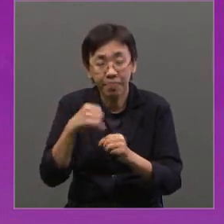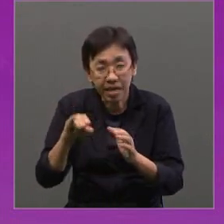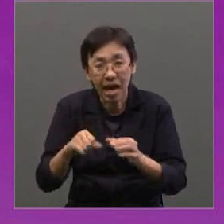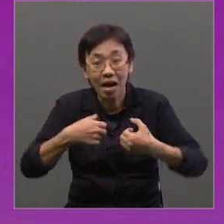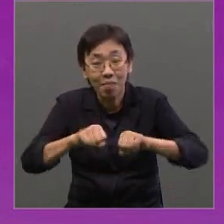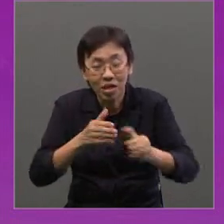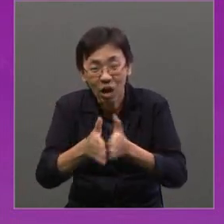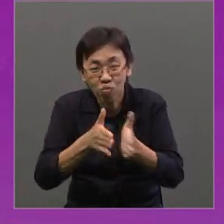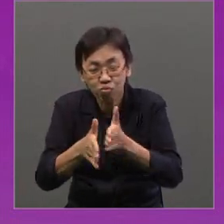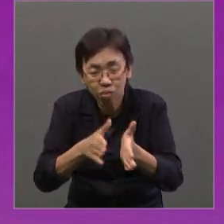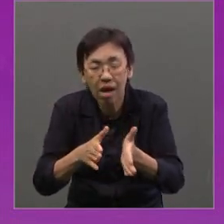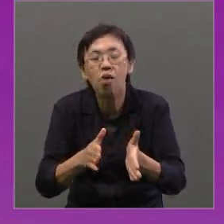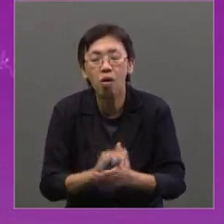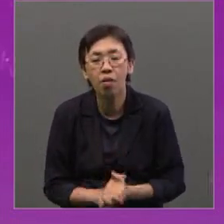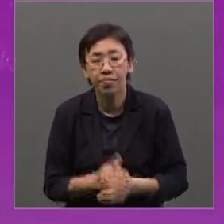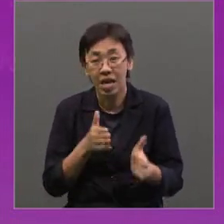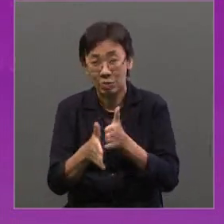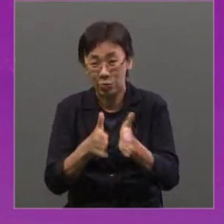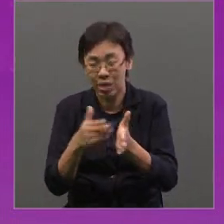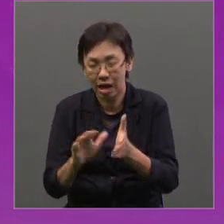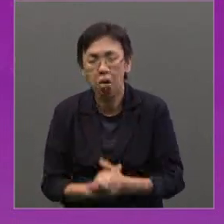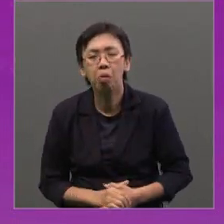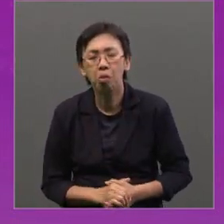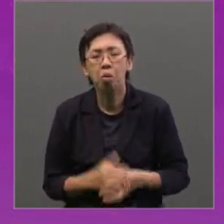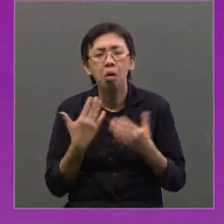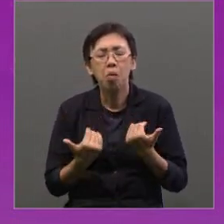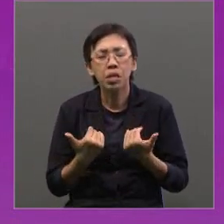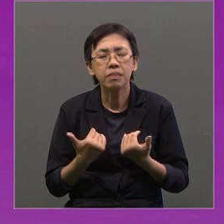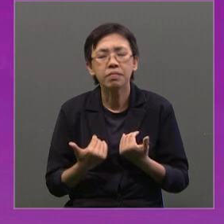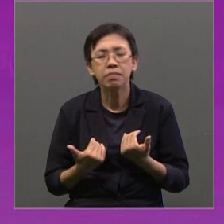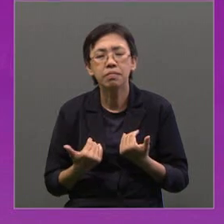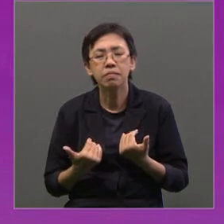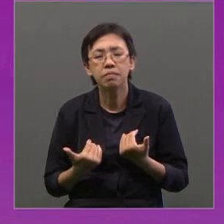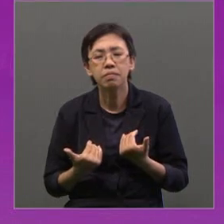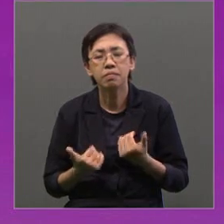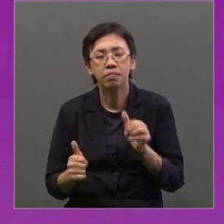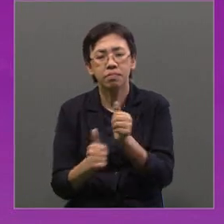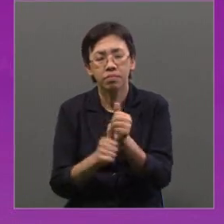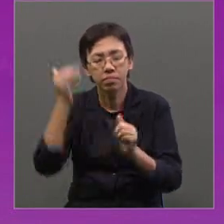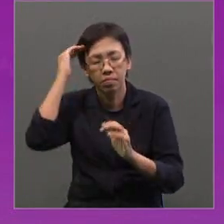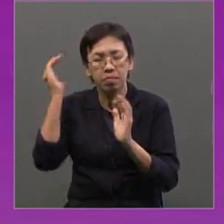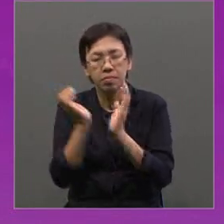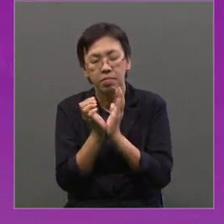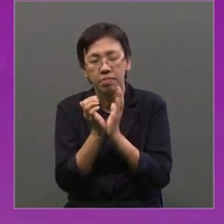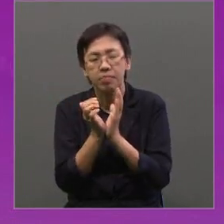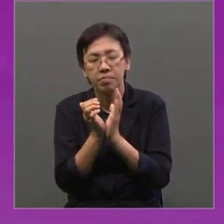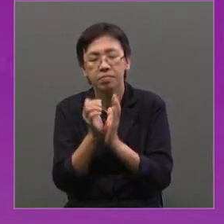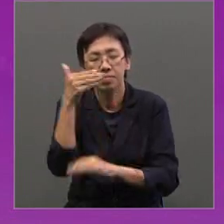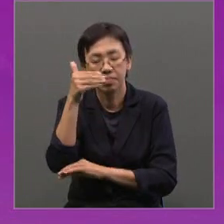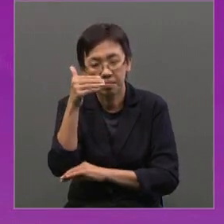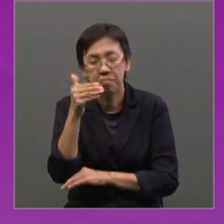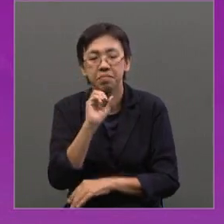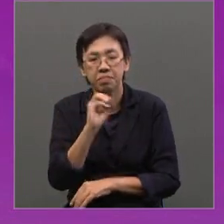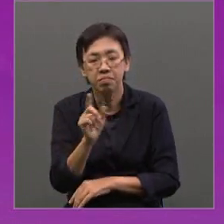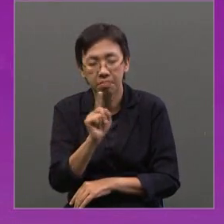สำหรับเหตุการณ์เมื่อวันนั้นแต่วันนี้เนี่ยความคืบหน้าก็คือพลตำรวจเอกประจวบวงศ์สุขผู้ช่วยผู้บัญชาการตำรวจแห่งชาติท่านออกมา